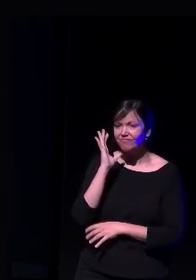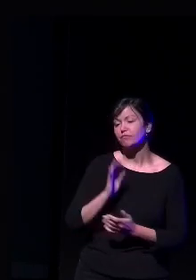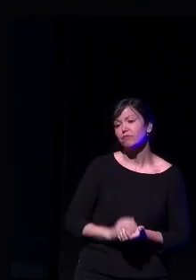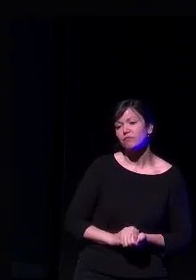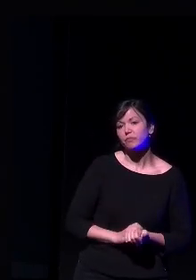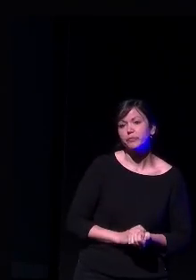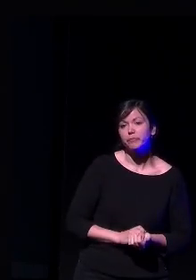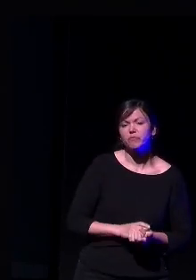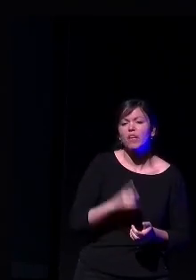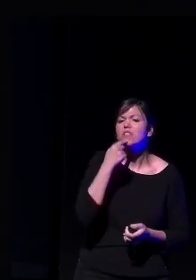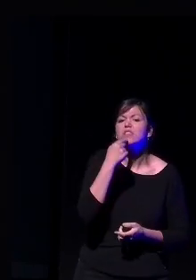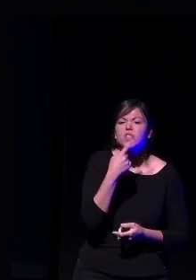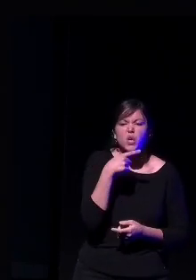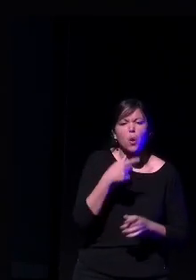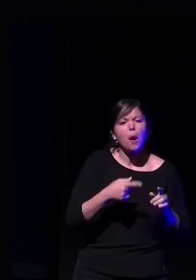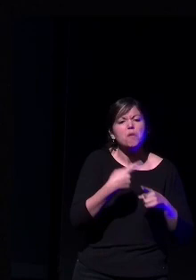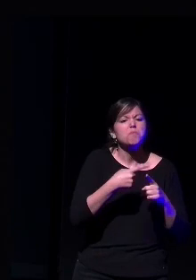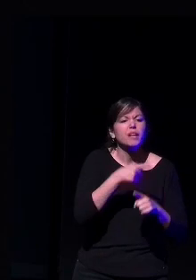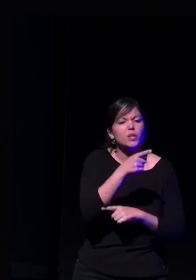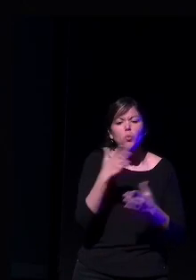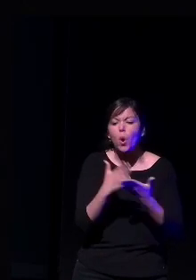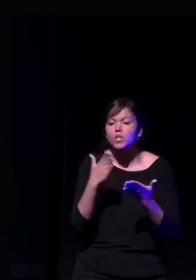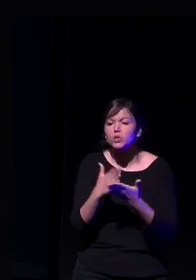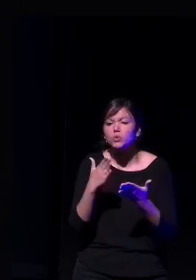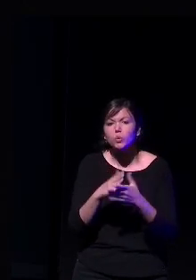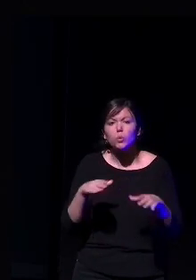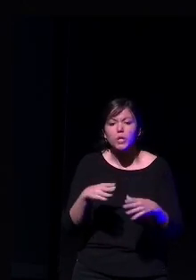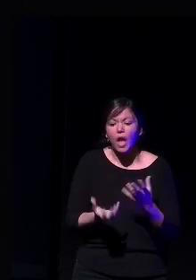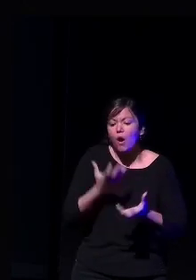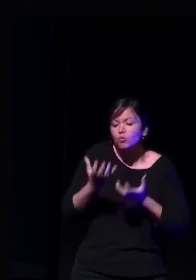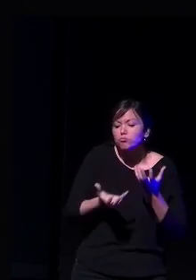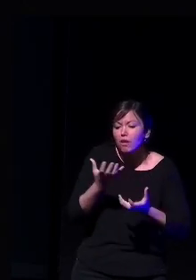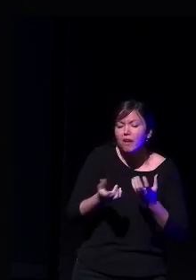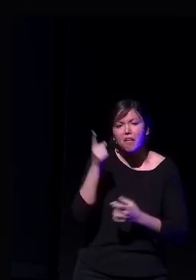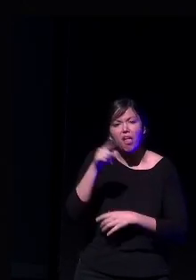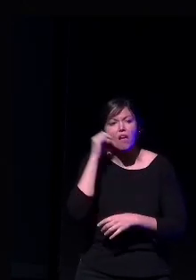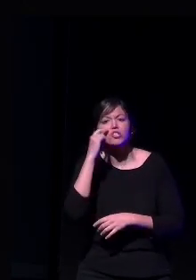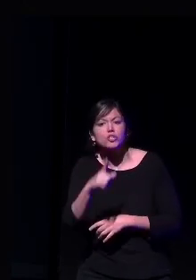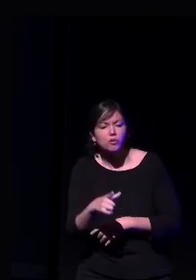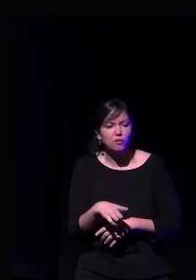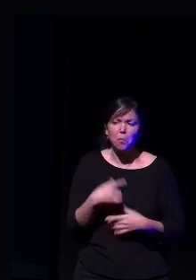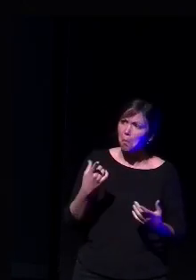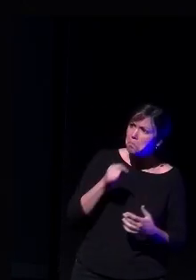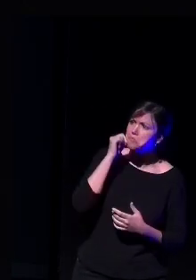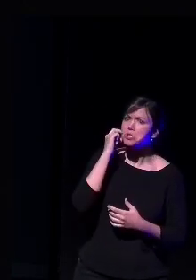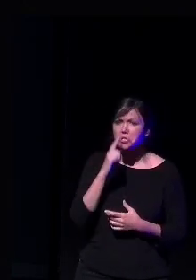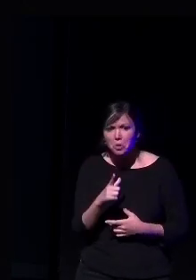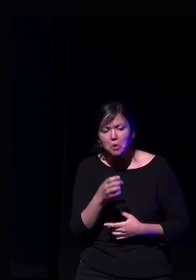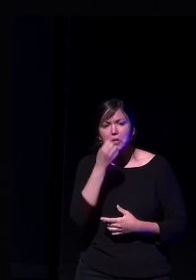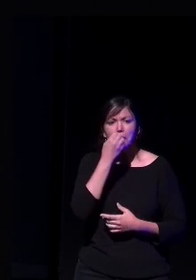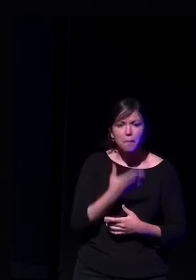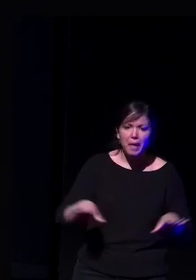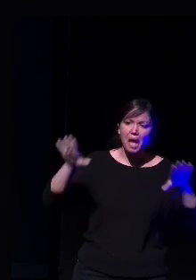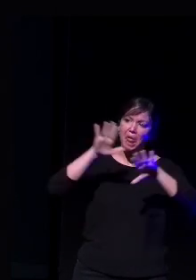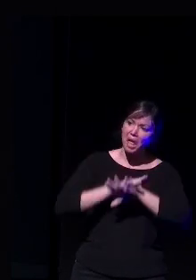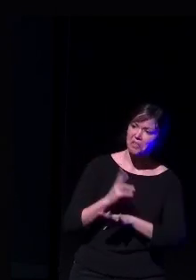Diu, per què no vas estudiar hostaleria a Girona? Dic, hòstia, Girona, això està bé, per sortir els vespres